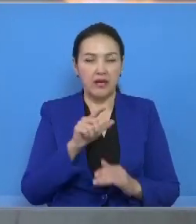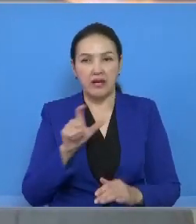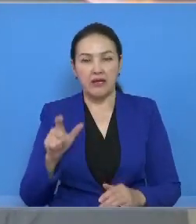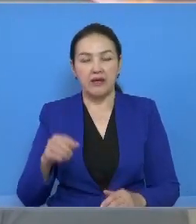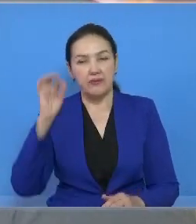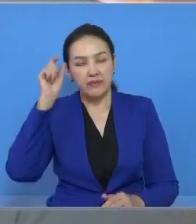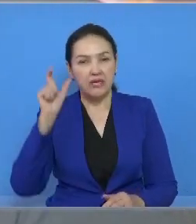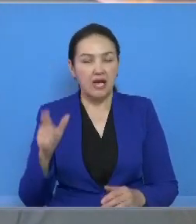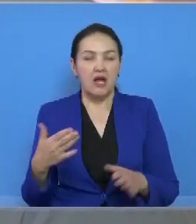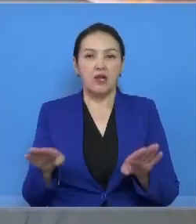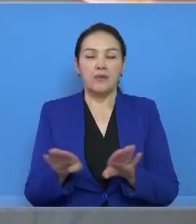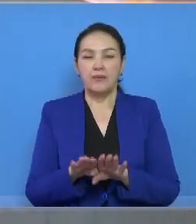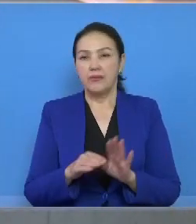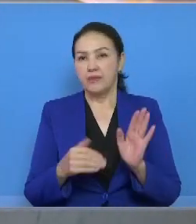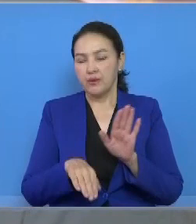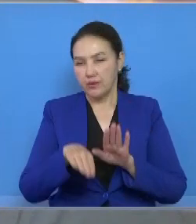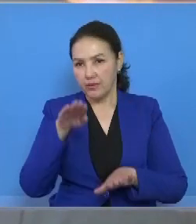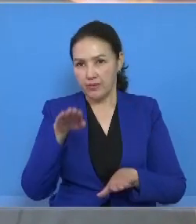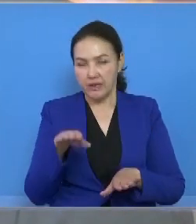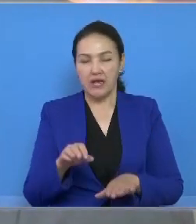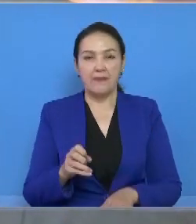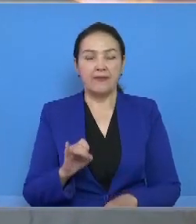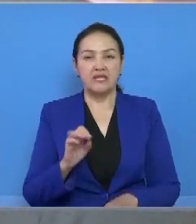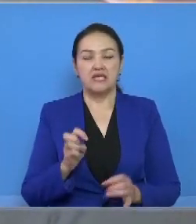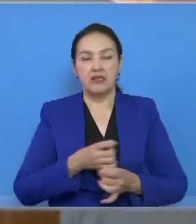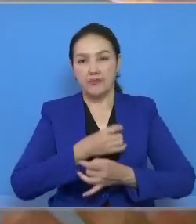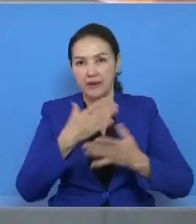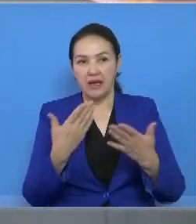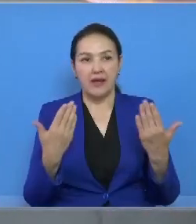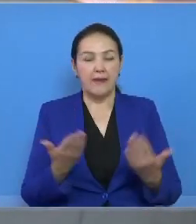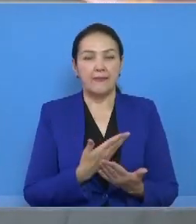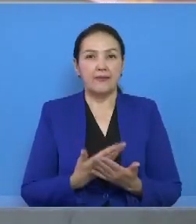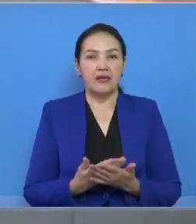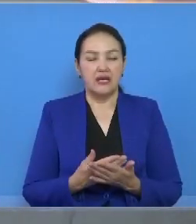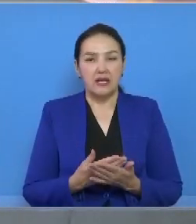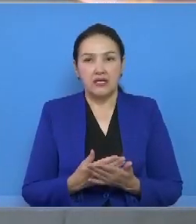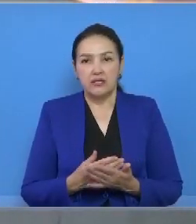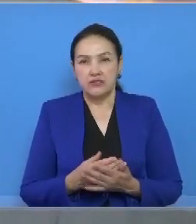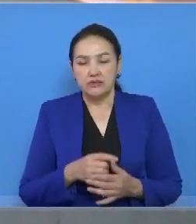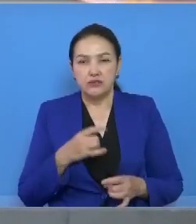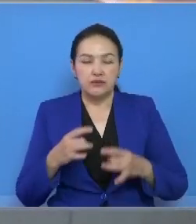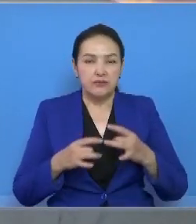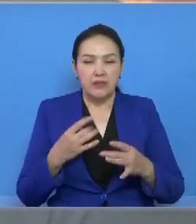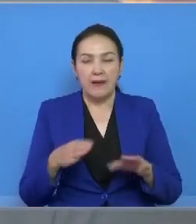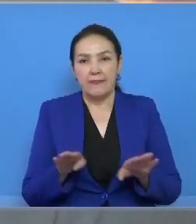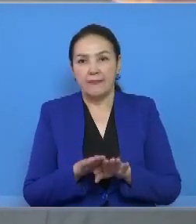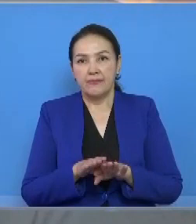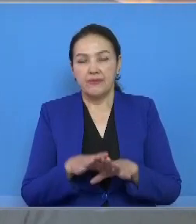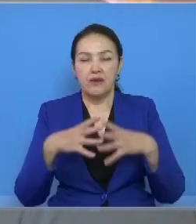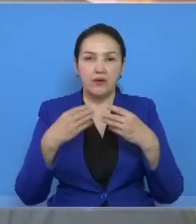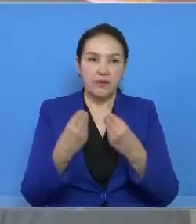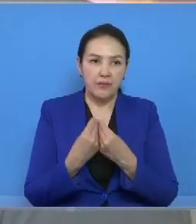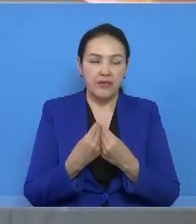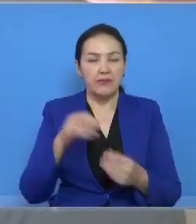Адамдардың психологиялық сауаттылығы өсті, соның ішінде психологиялық мәдениет. Ал енді біздің қазір шырылдап осы форумды көтеріп жүргеніміз